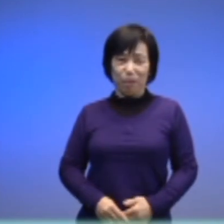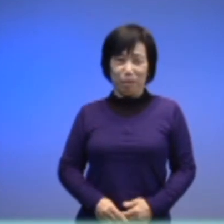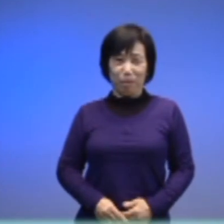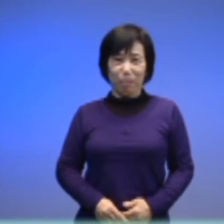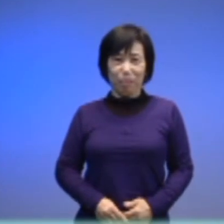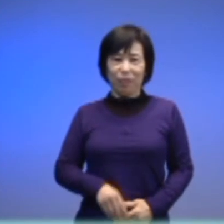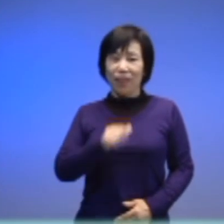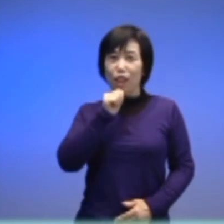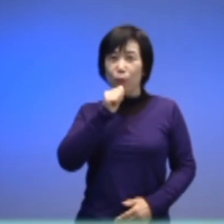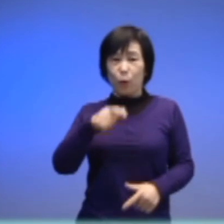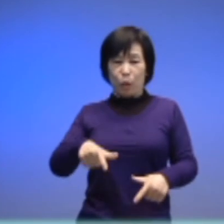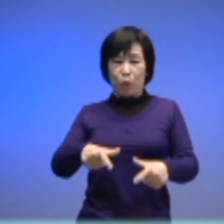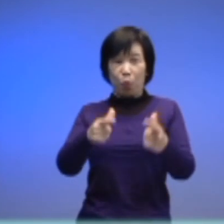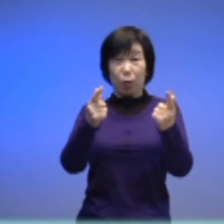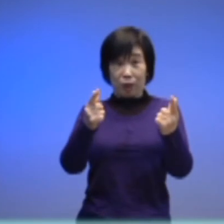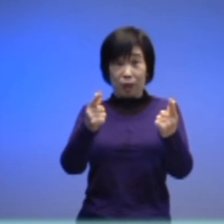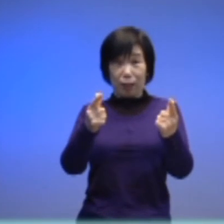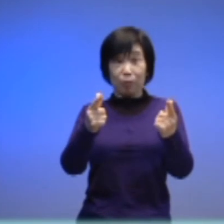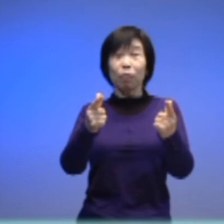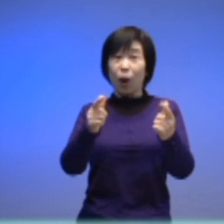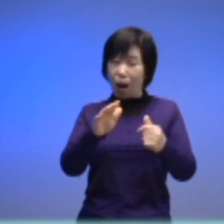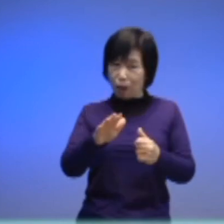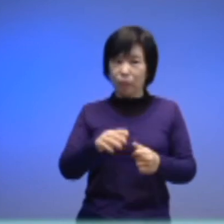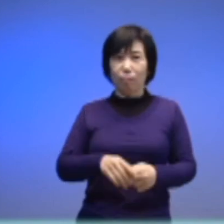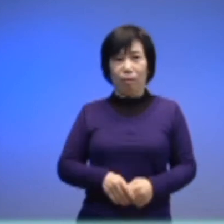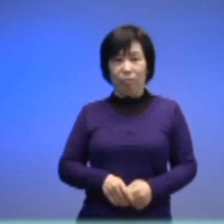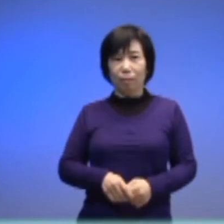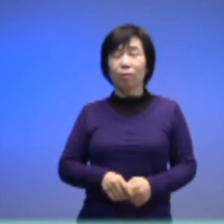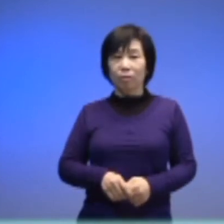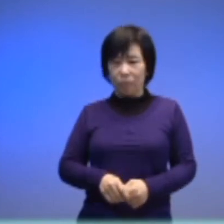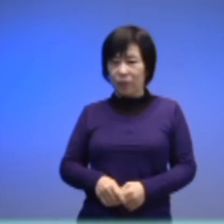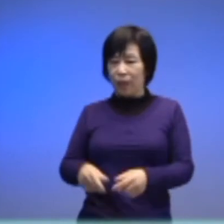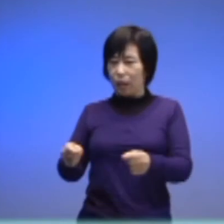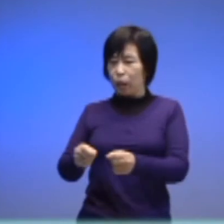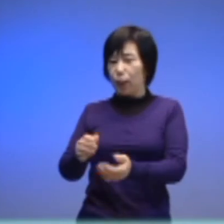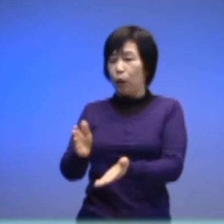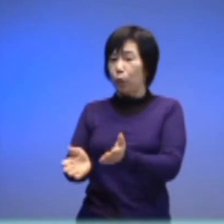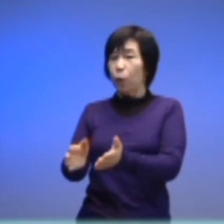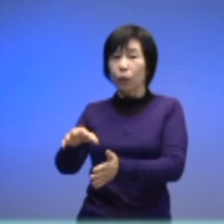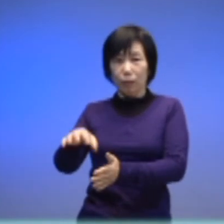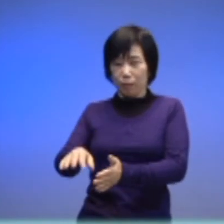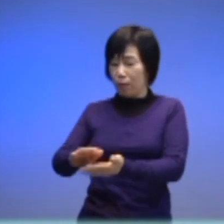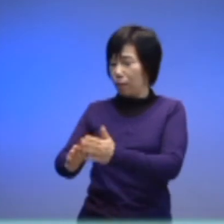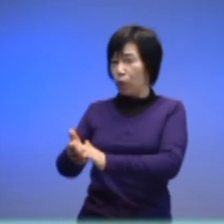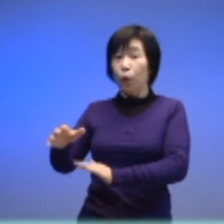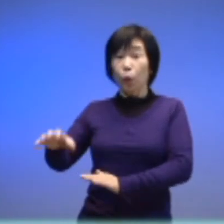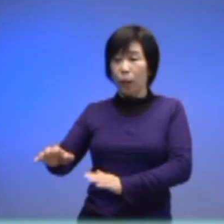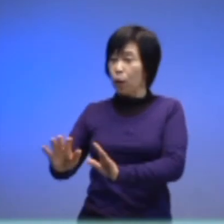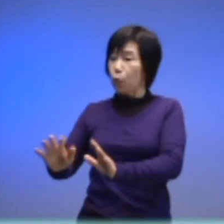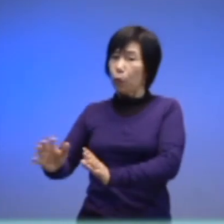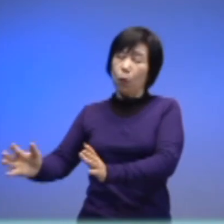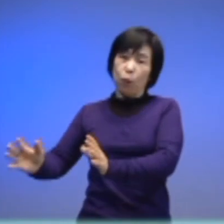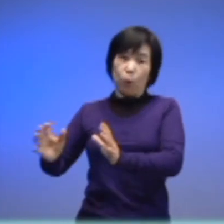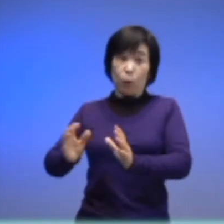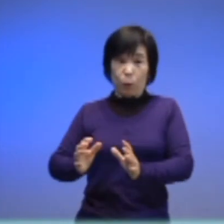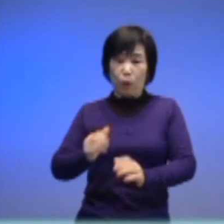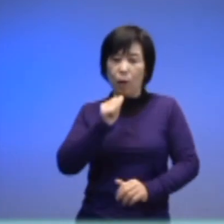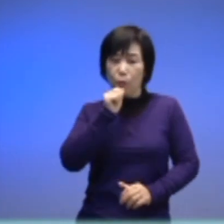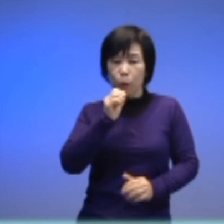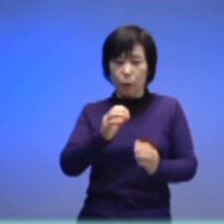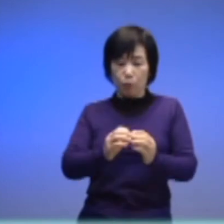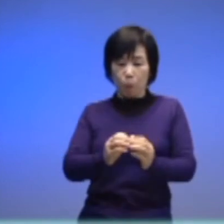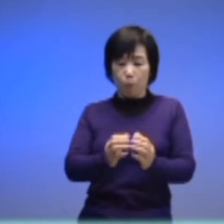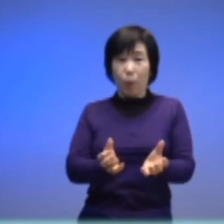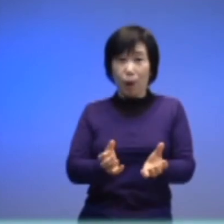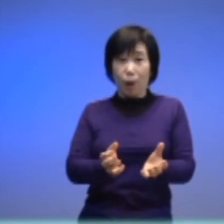栗の木林もありますよ。この栗の実は近くの保育園や幼稚園の子どもたちが収穫できる